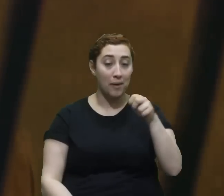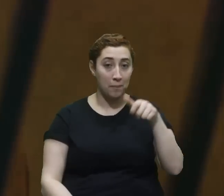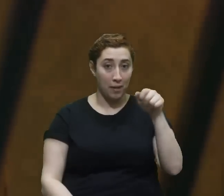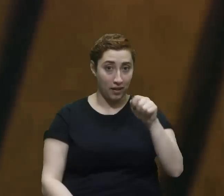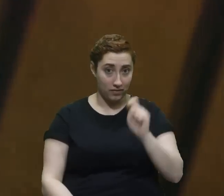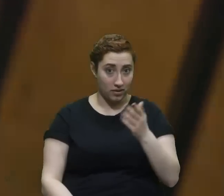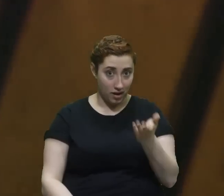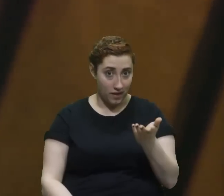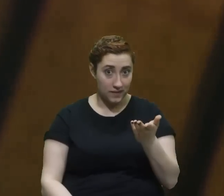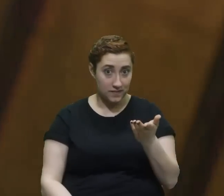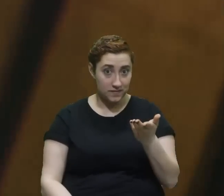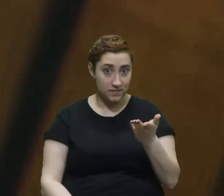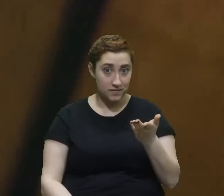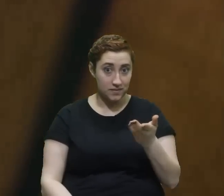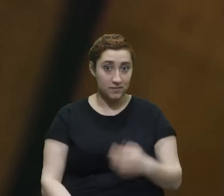Kerpeten.